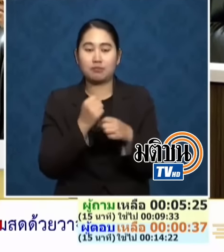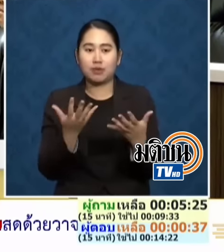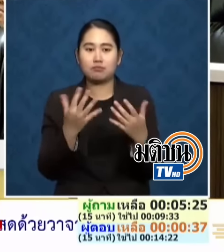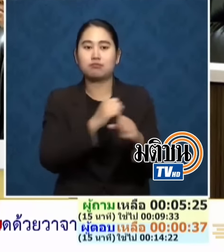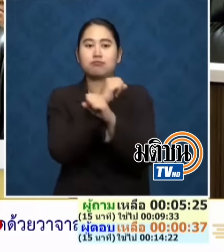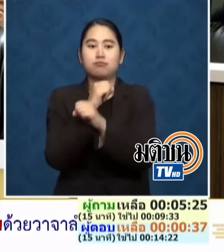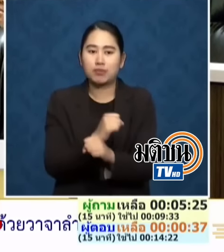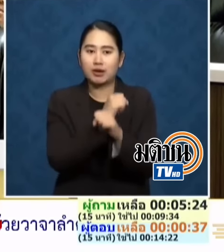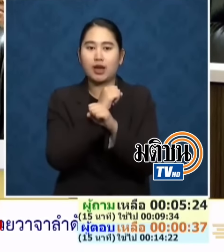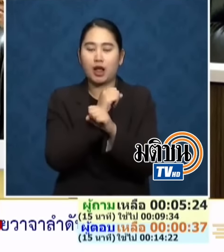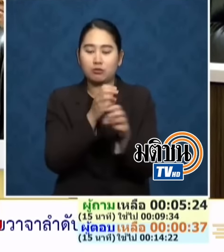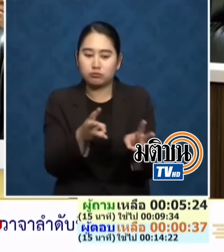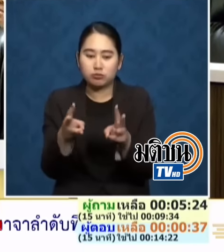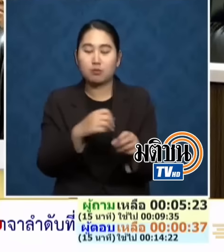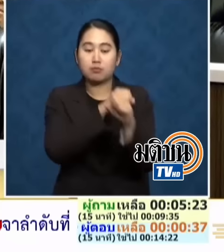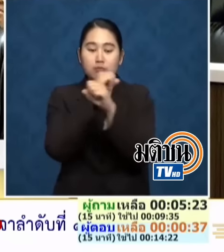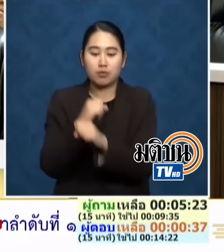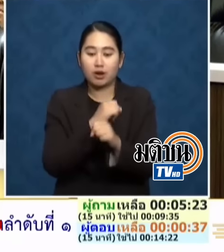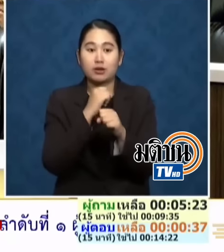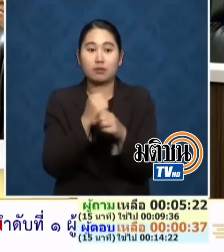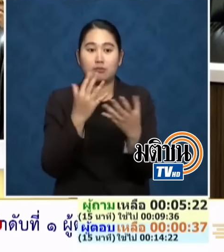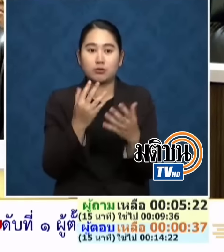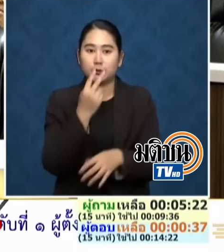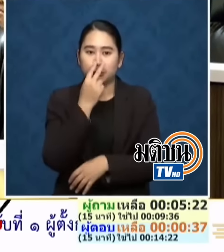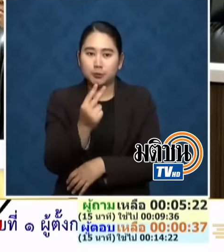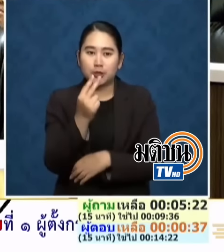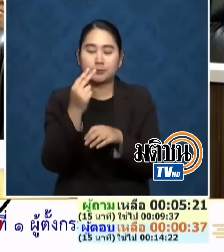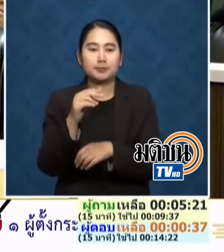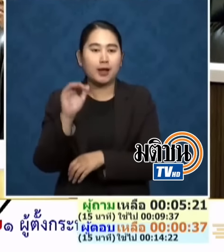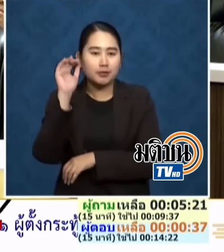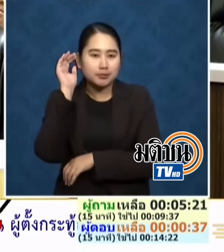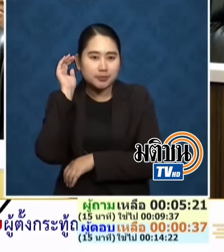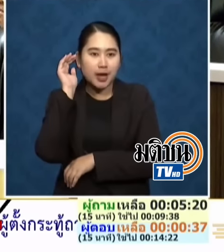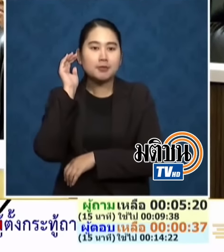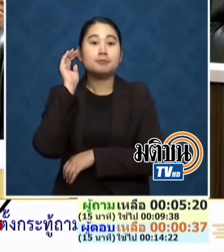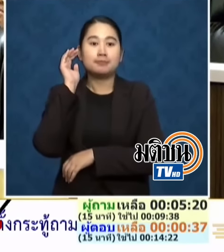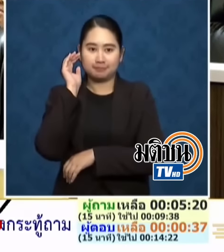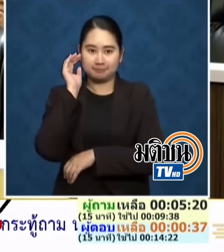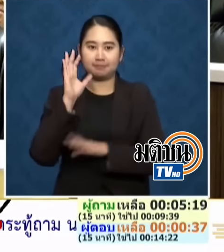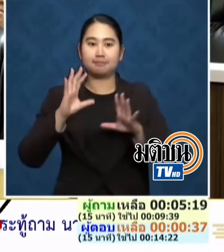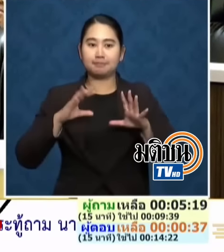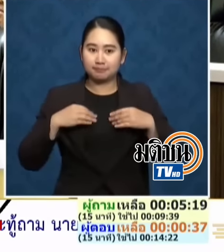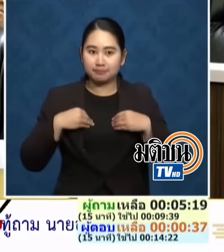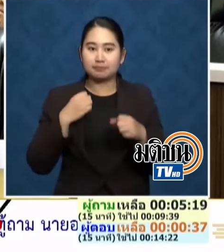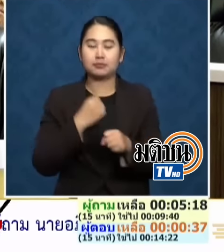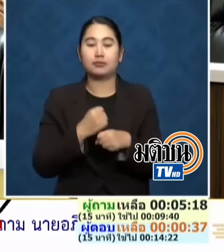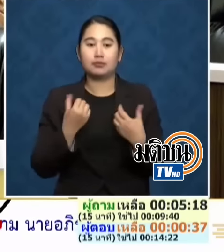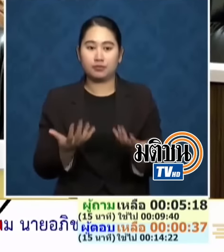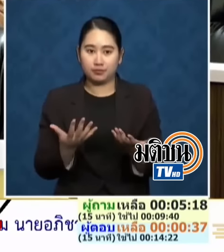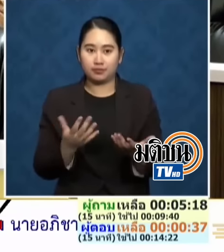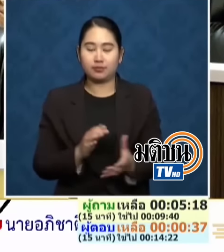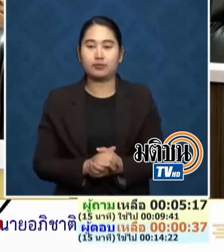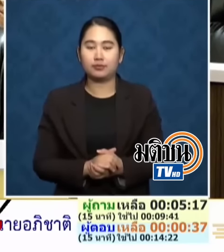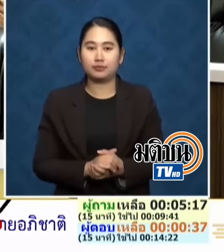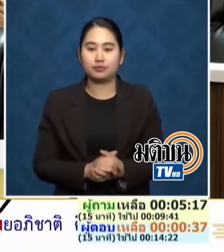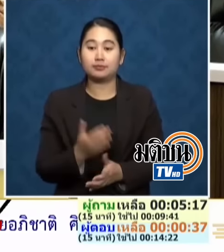ปัญหาดังเก่าและจะสร้างความหน้าเชื่อถือใหกับสังคม้อย่ไรและท่านได้รับ